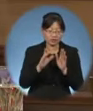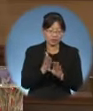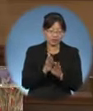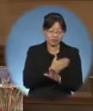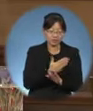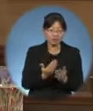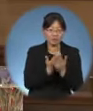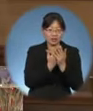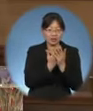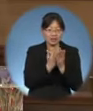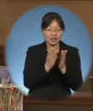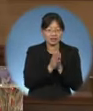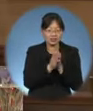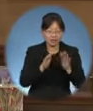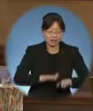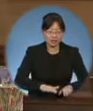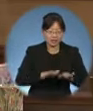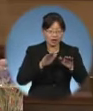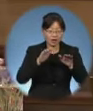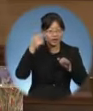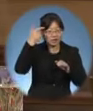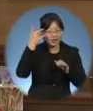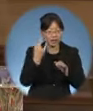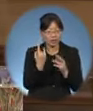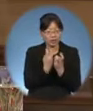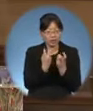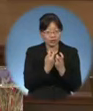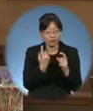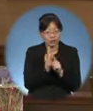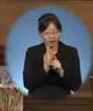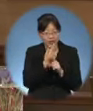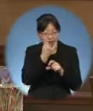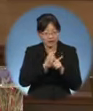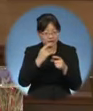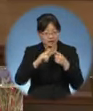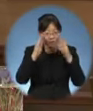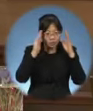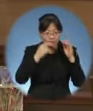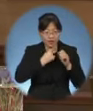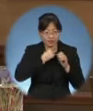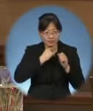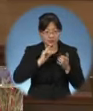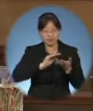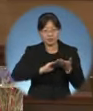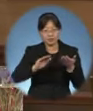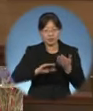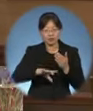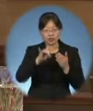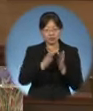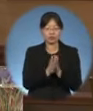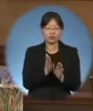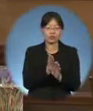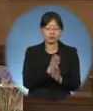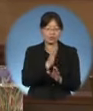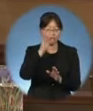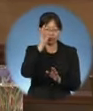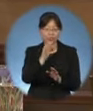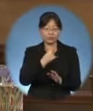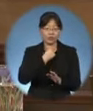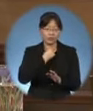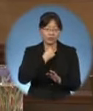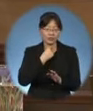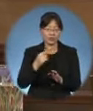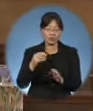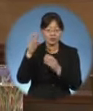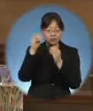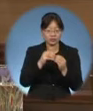때부터 발달하면서 커가면서 뇌가 어떻게 돼가는지 이걸 조금 네. 오늘 우리가 지금 공부를 했으면 좋겠어요. 맞습니다. 첫 출발부터 생각해 보면 네.